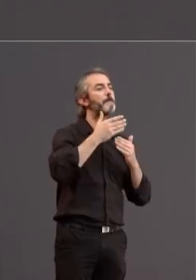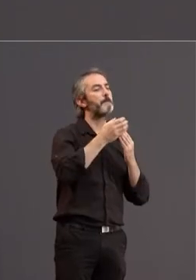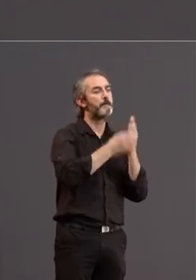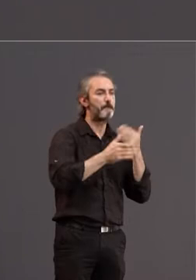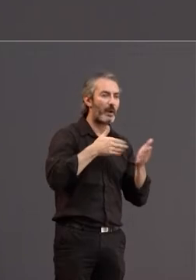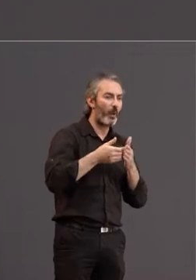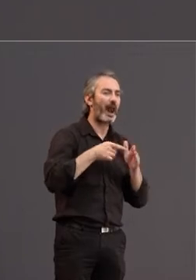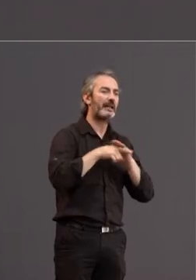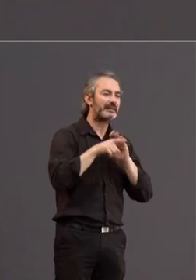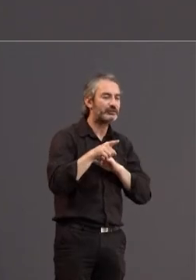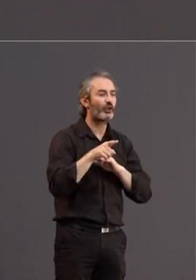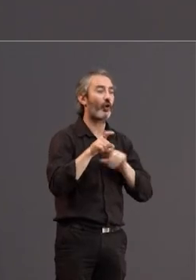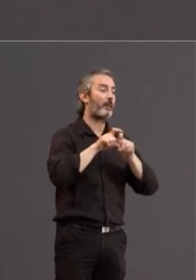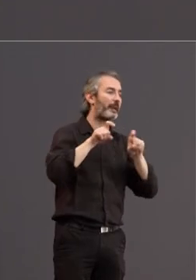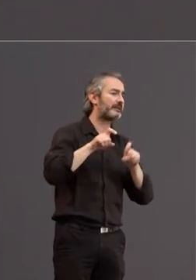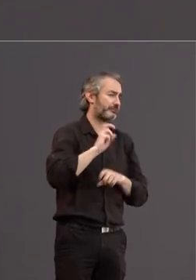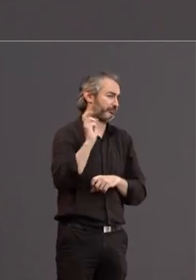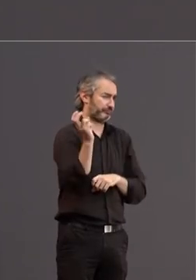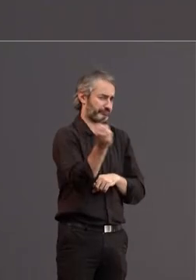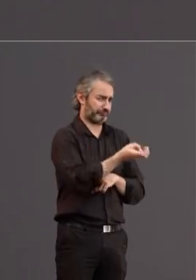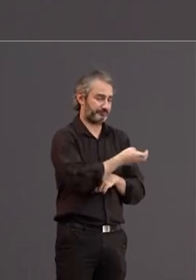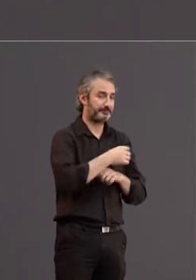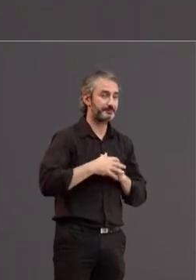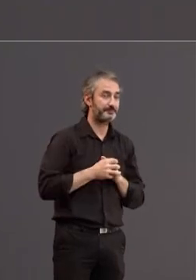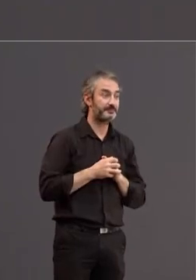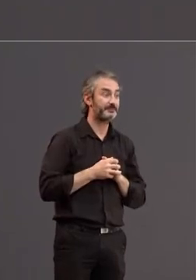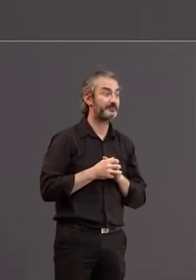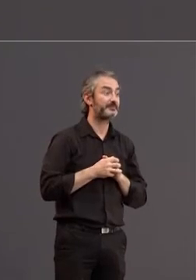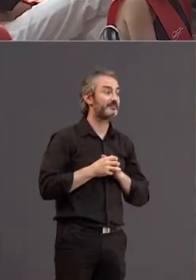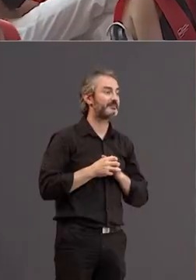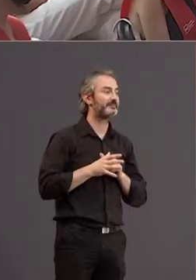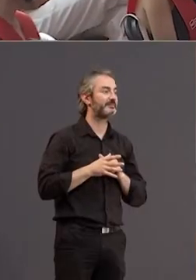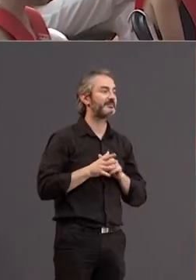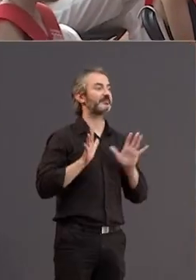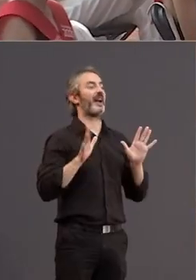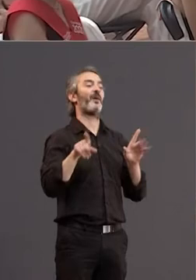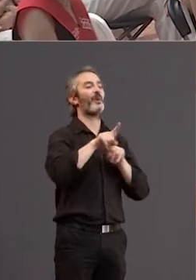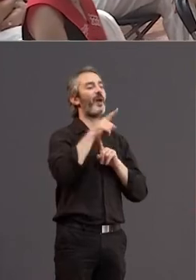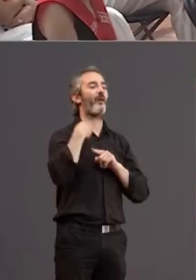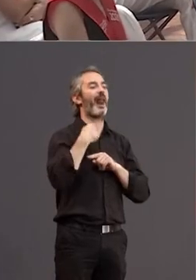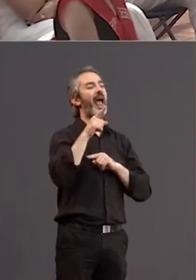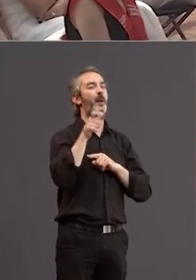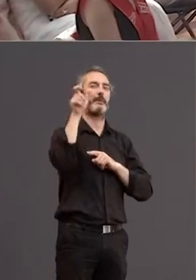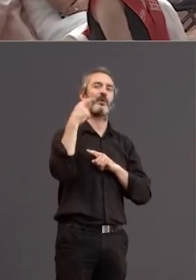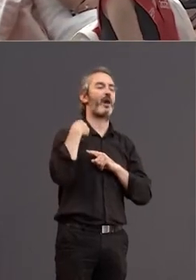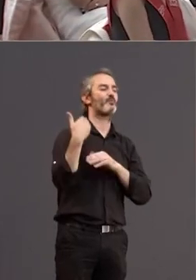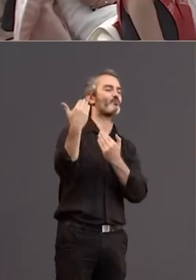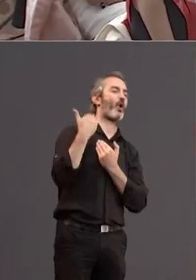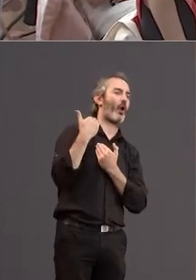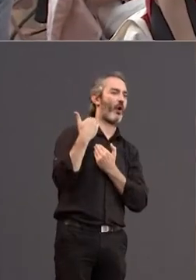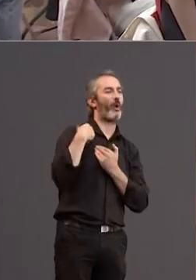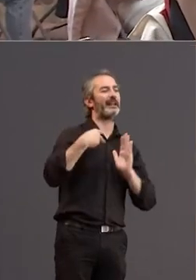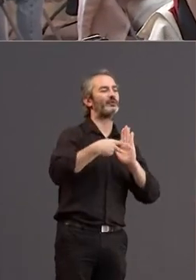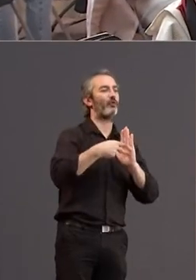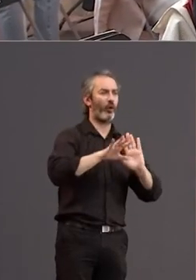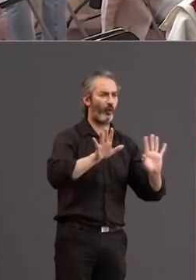llibres d'innovació a l'empresa, i bueno, etc. Ara potser pensareu, tenia padrina, no? Algú la va enxufar allà. Bé,